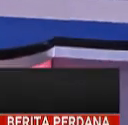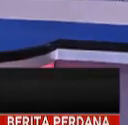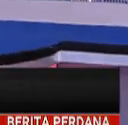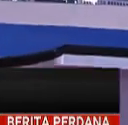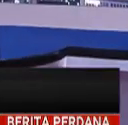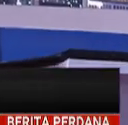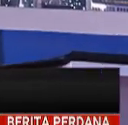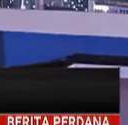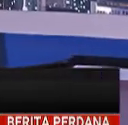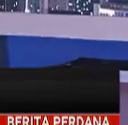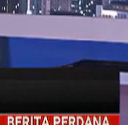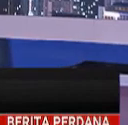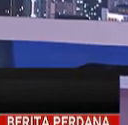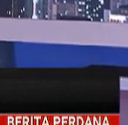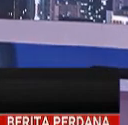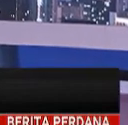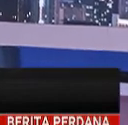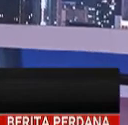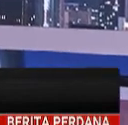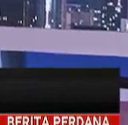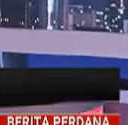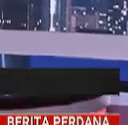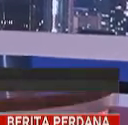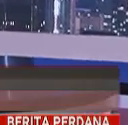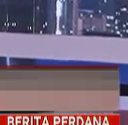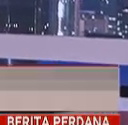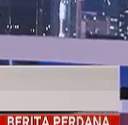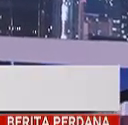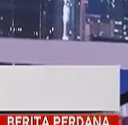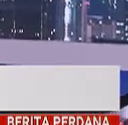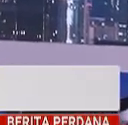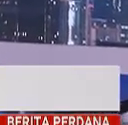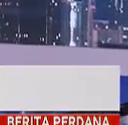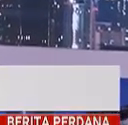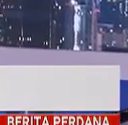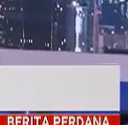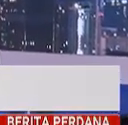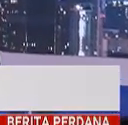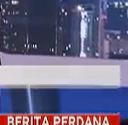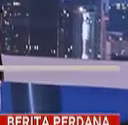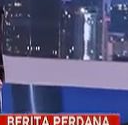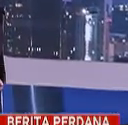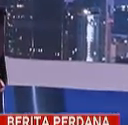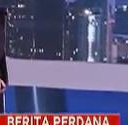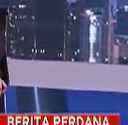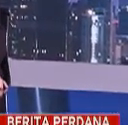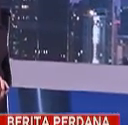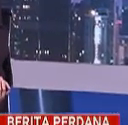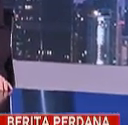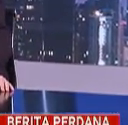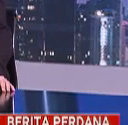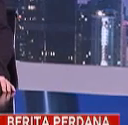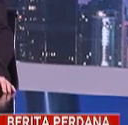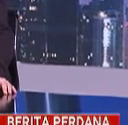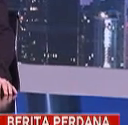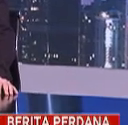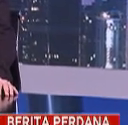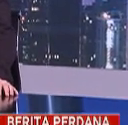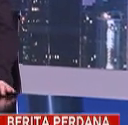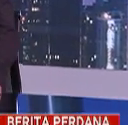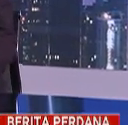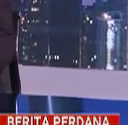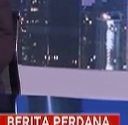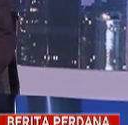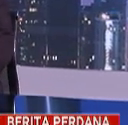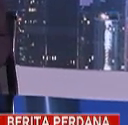kuasa 12:01 tengah malam 13 Januari iaitu Rabu ini hingga 26 Januari. Dan untuk